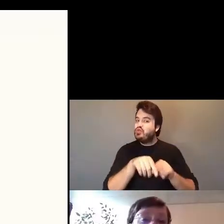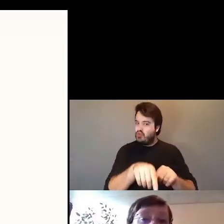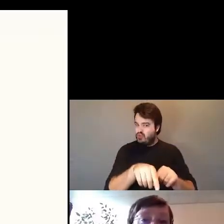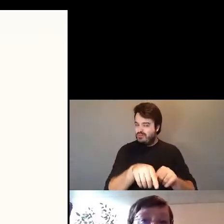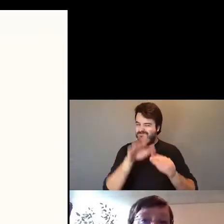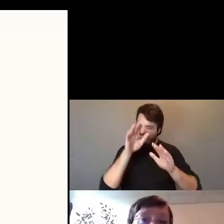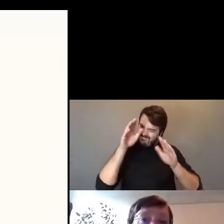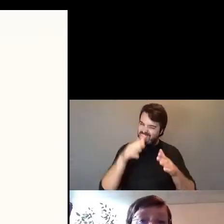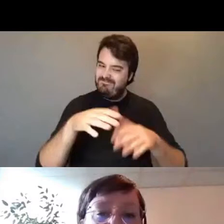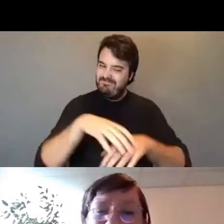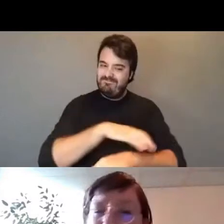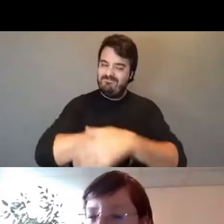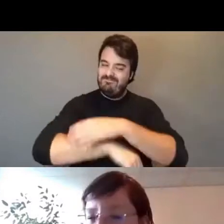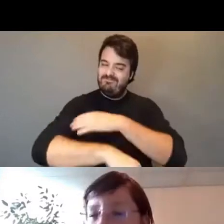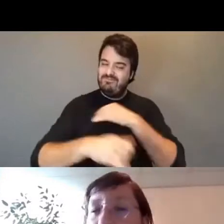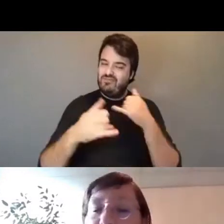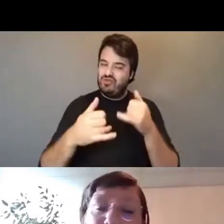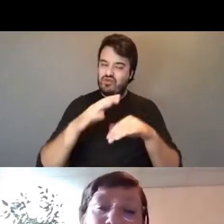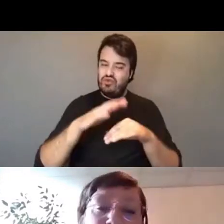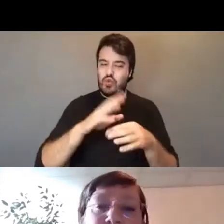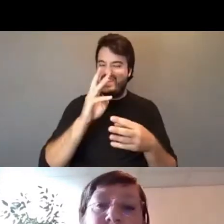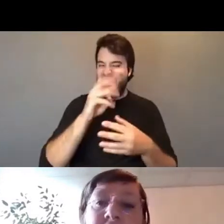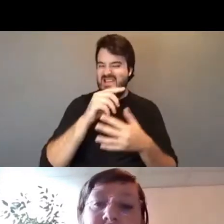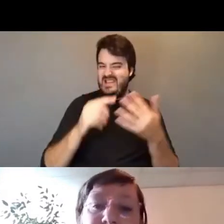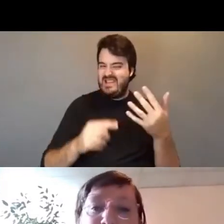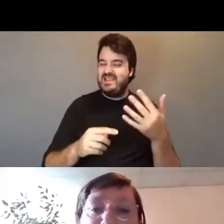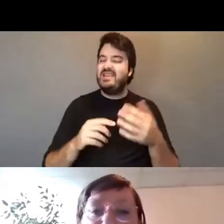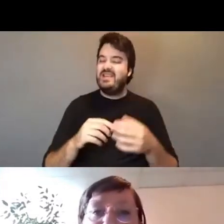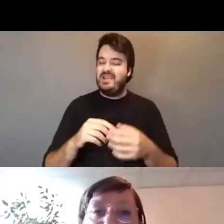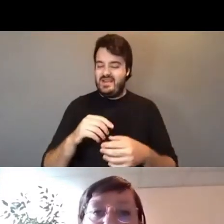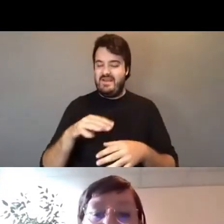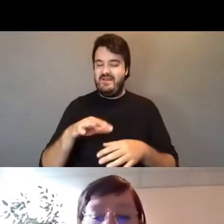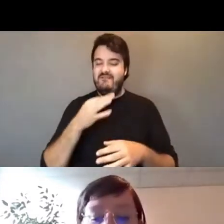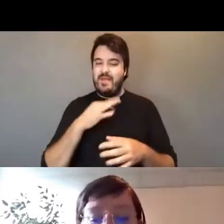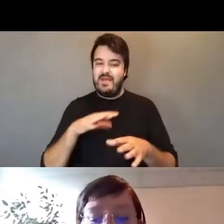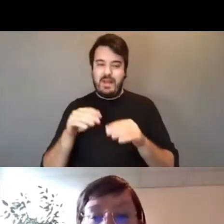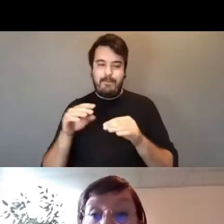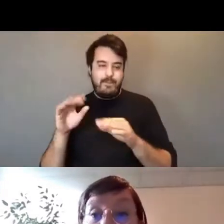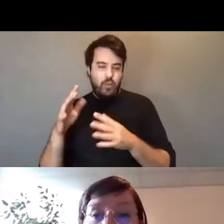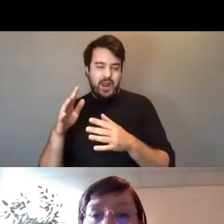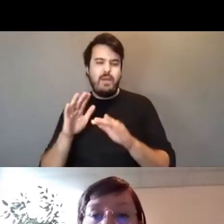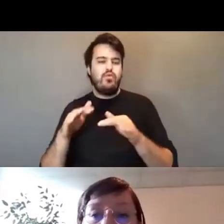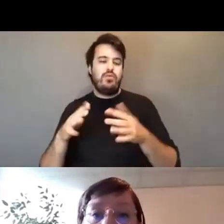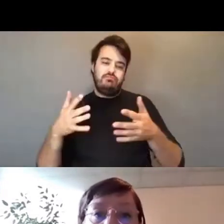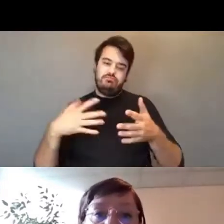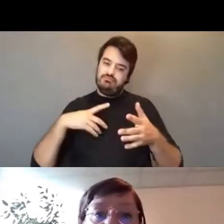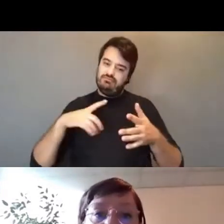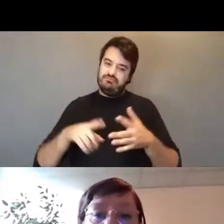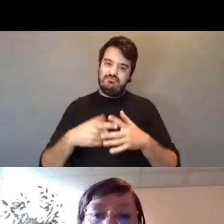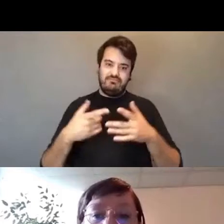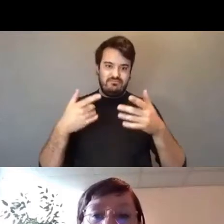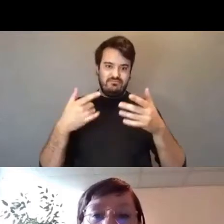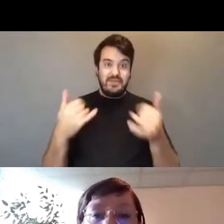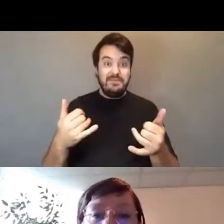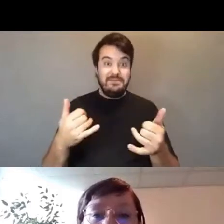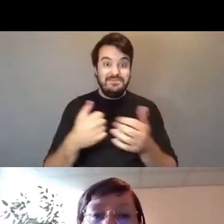aujourd'hui sur 6 fines herbes à peu près. Et puis, commençons sans plus attendre.